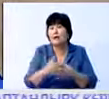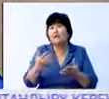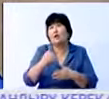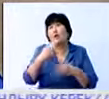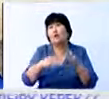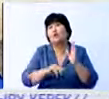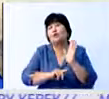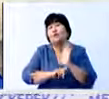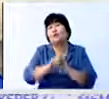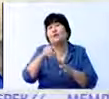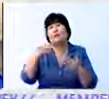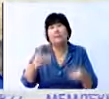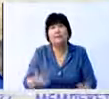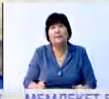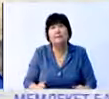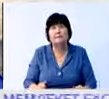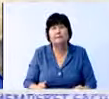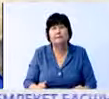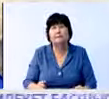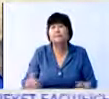жұмыстарын бастап кетті. Компания «Газстрой»